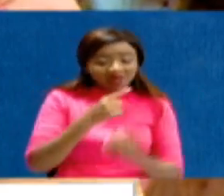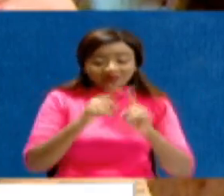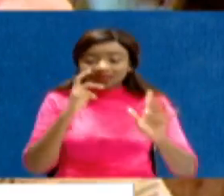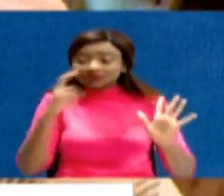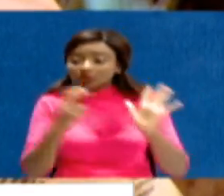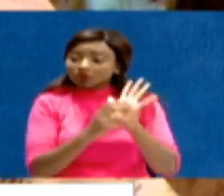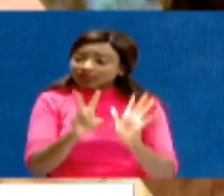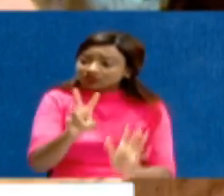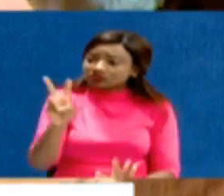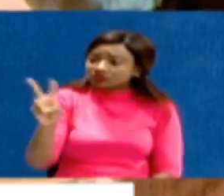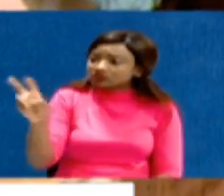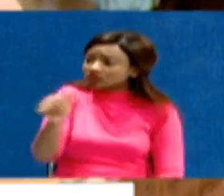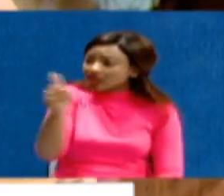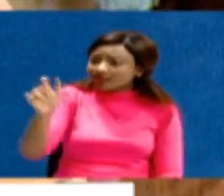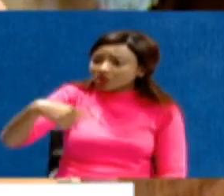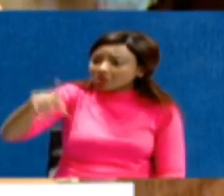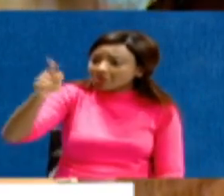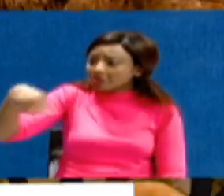katika shule za msingi.